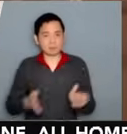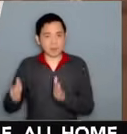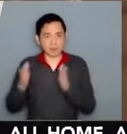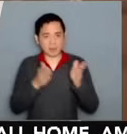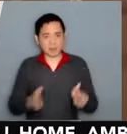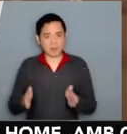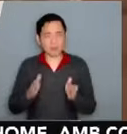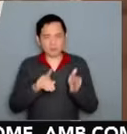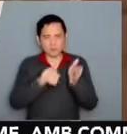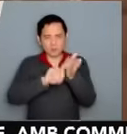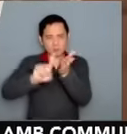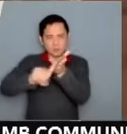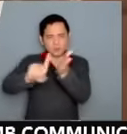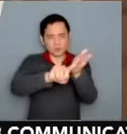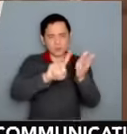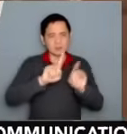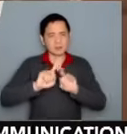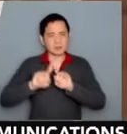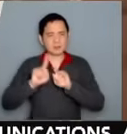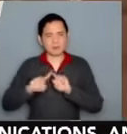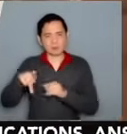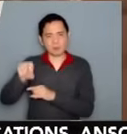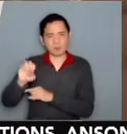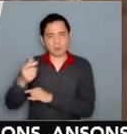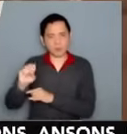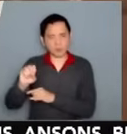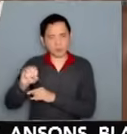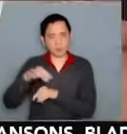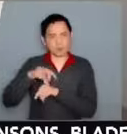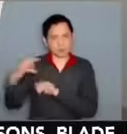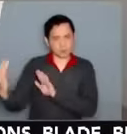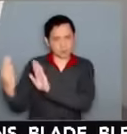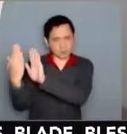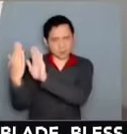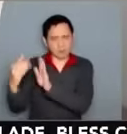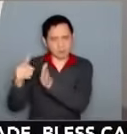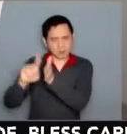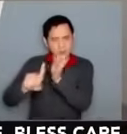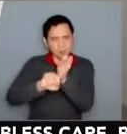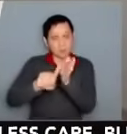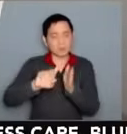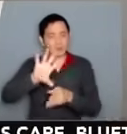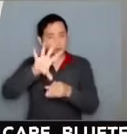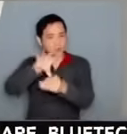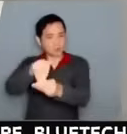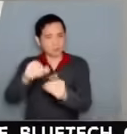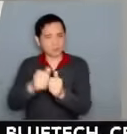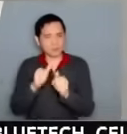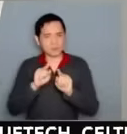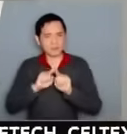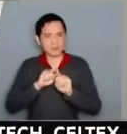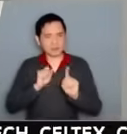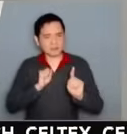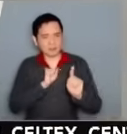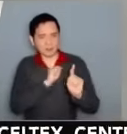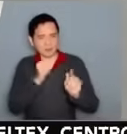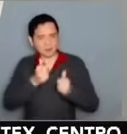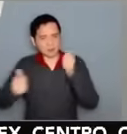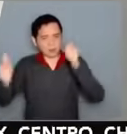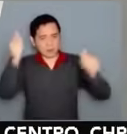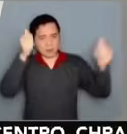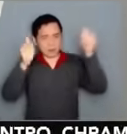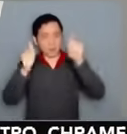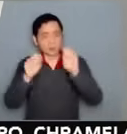Pogo inaasahang kasama rito ang ilang leader ng camara humarap din sa pagdinig si chief presidential legal